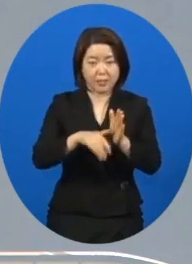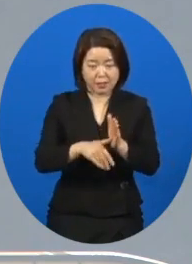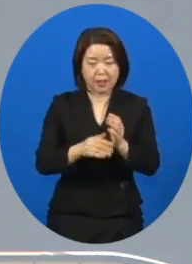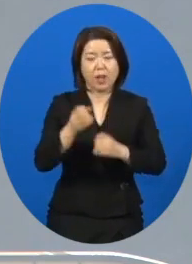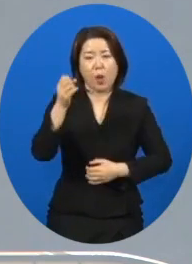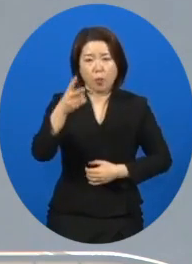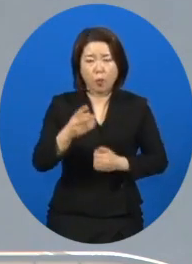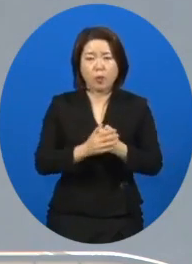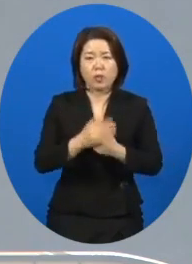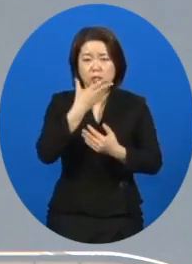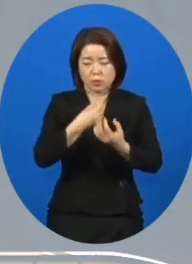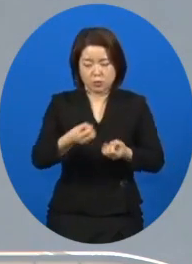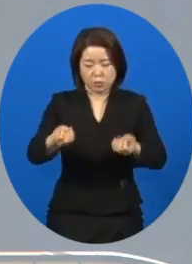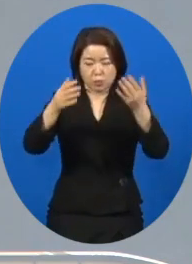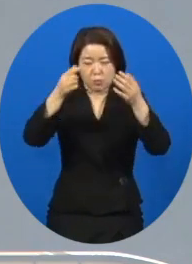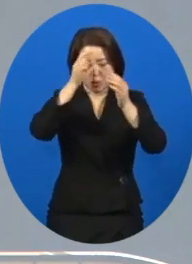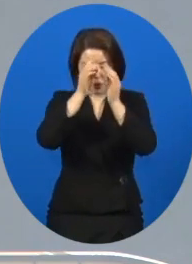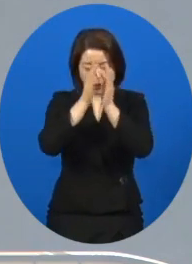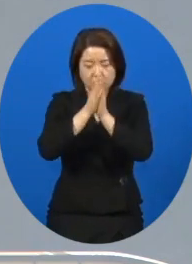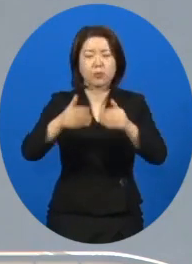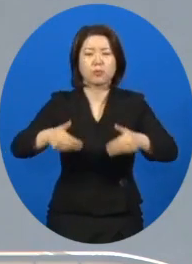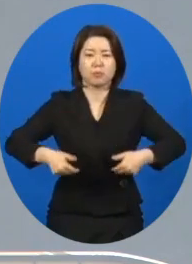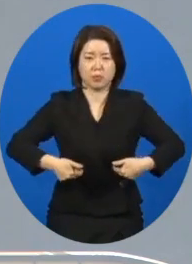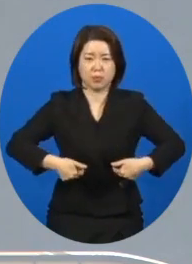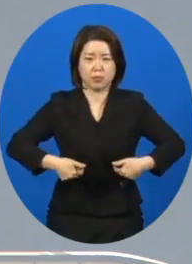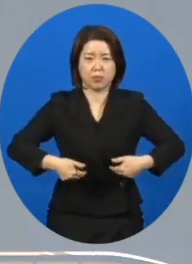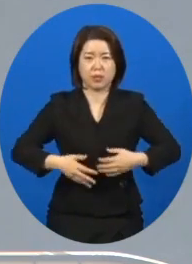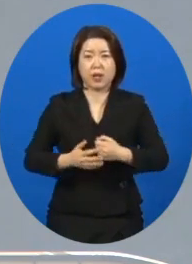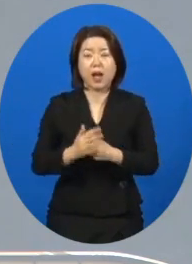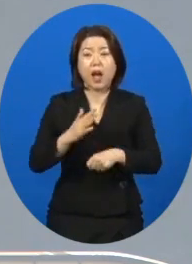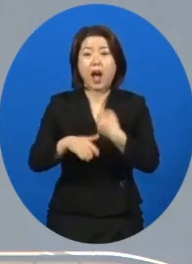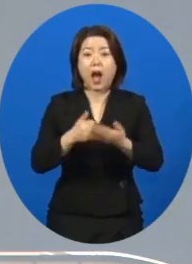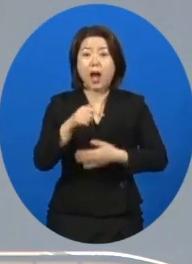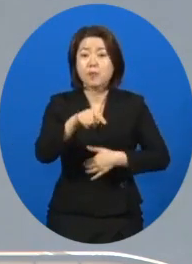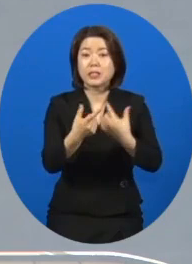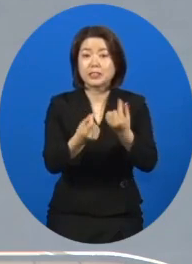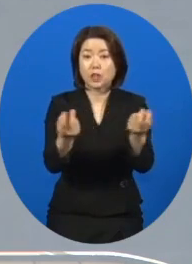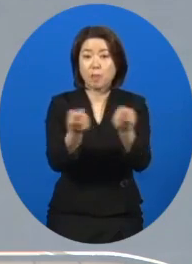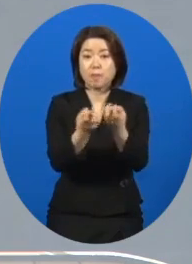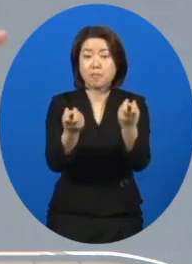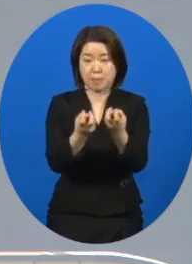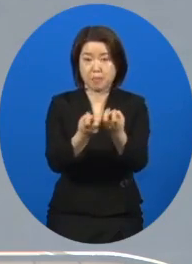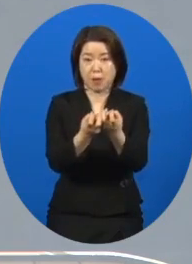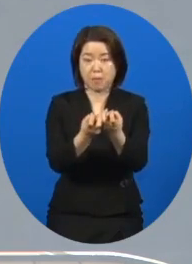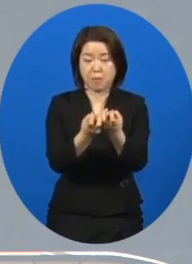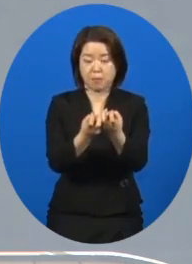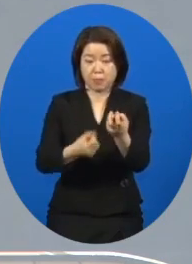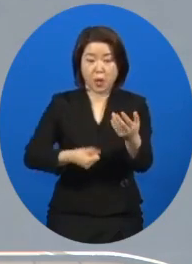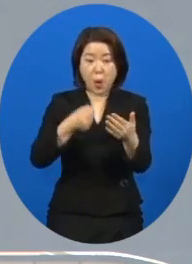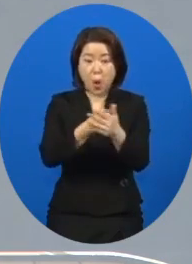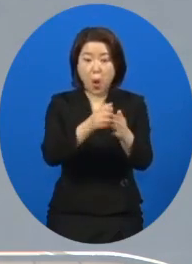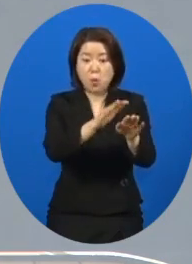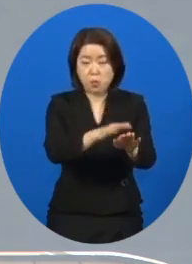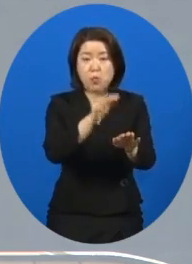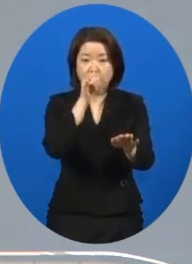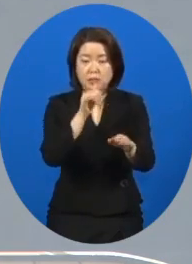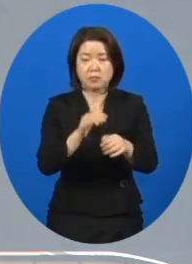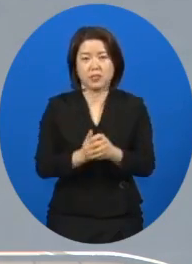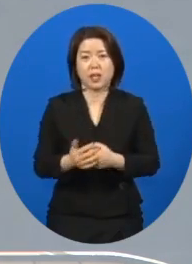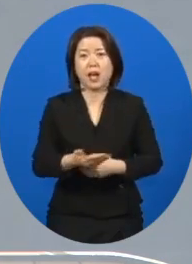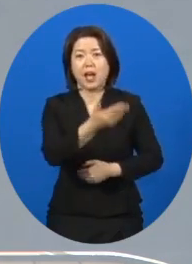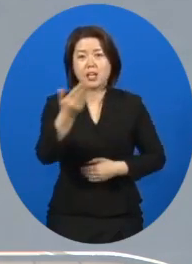반드시 축복 기도가 필요합니다. 하나님이 그런 방법을 정해두셨어요.